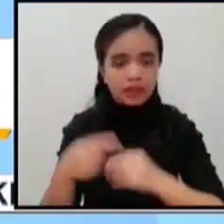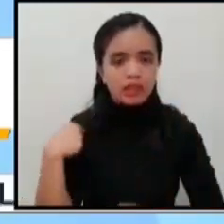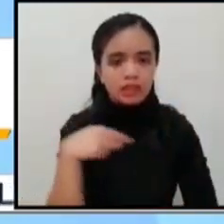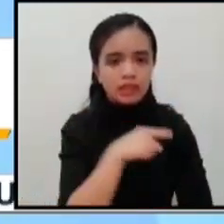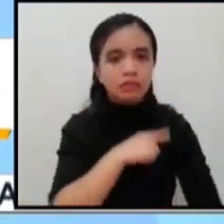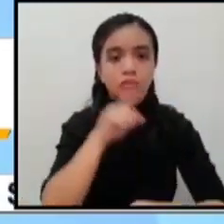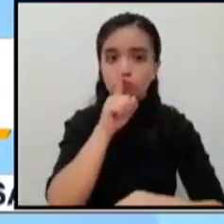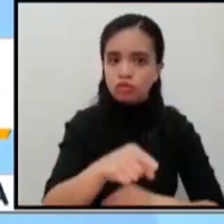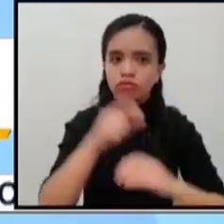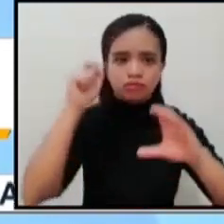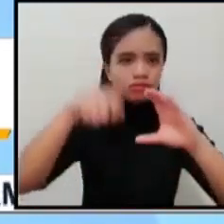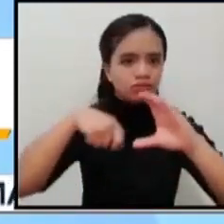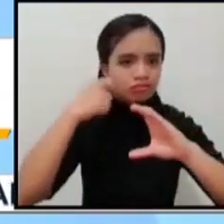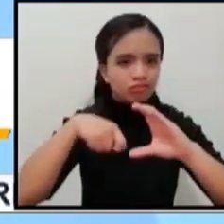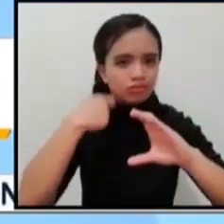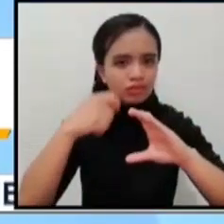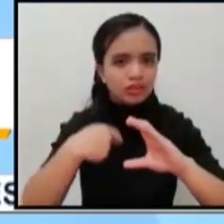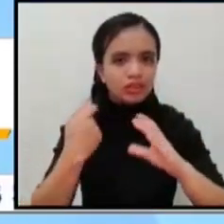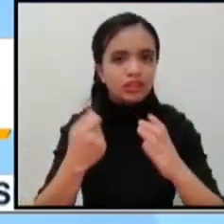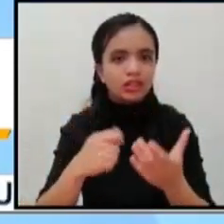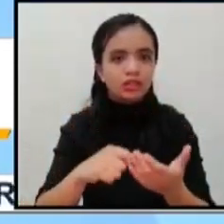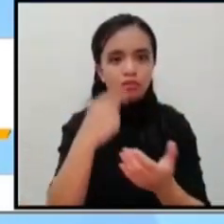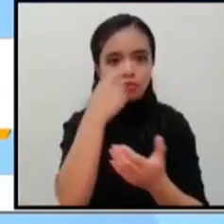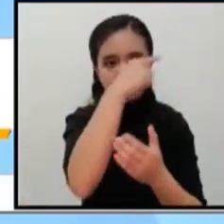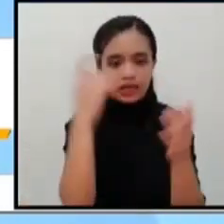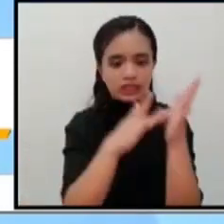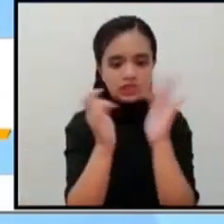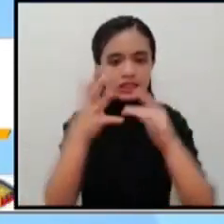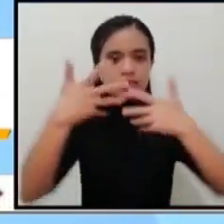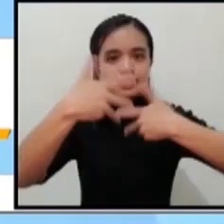during translation